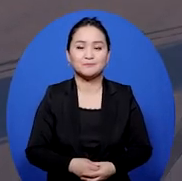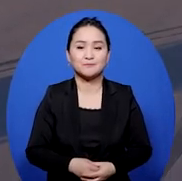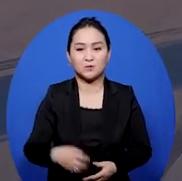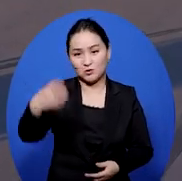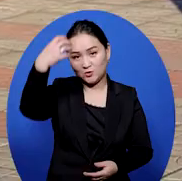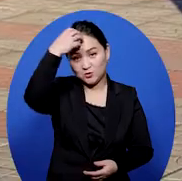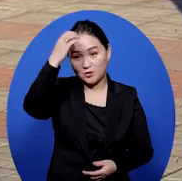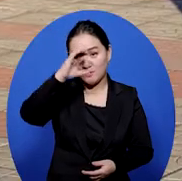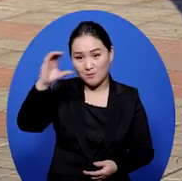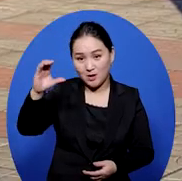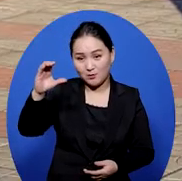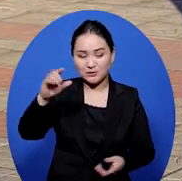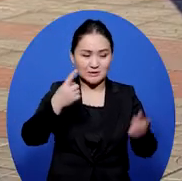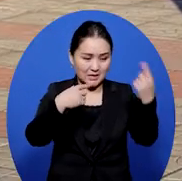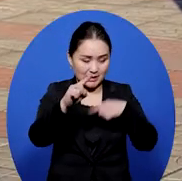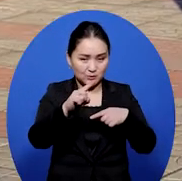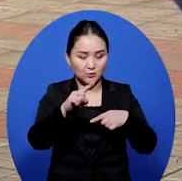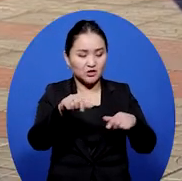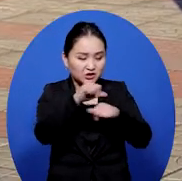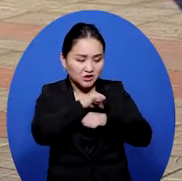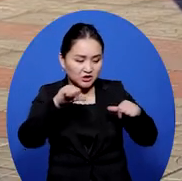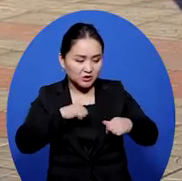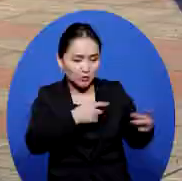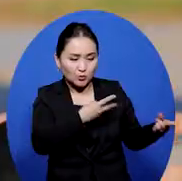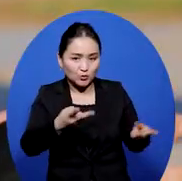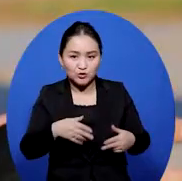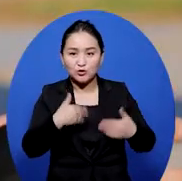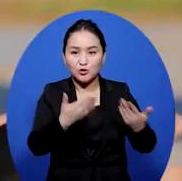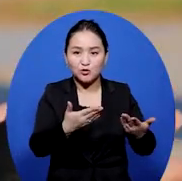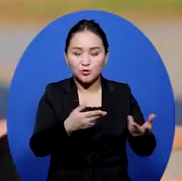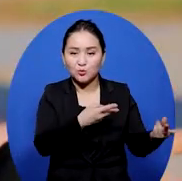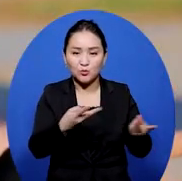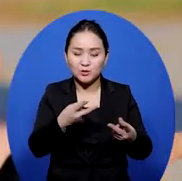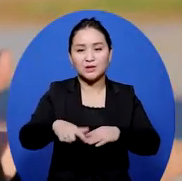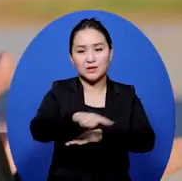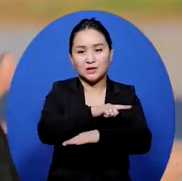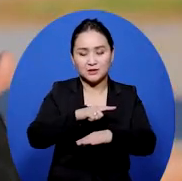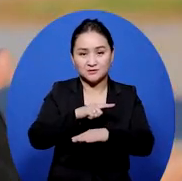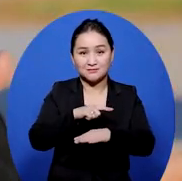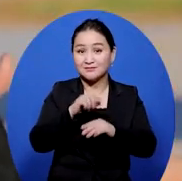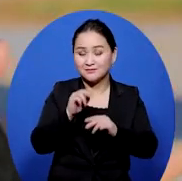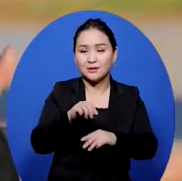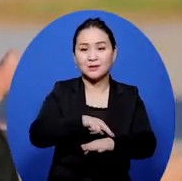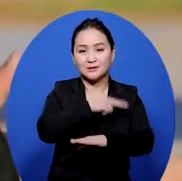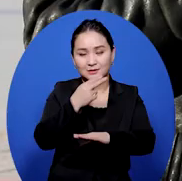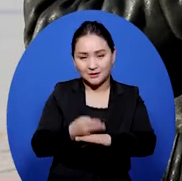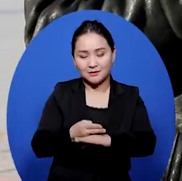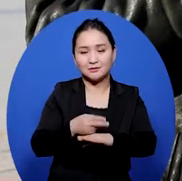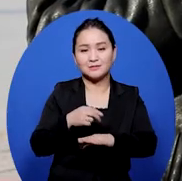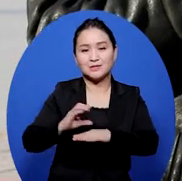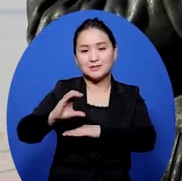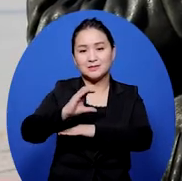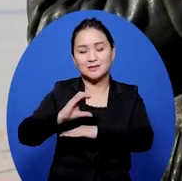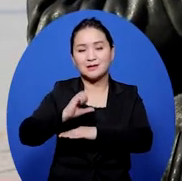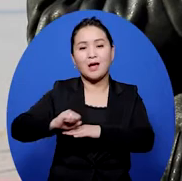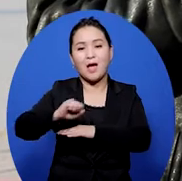Төрийн байгууллага гэхээсээ илүүтэйгээр одоо иргэдэд үйлчлэгээ үзүүлэх үйлчлэгээний газар болж тогтчих эхэлж байгаа л дан Дархан Уулын аймаг Сэлэнг аймгийн